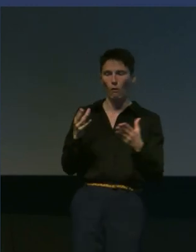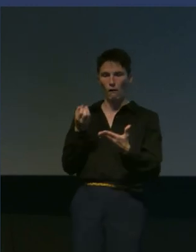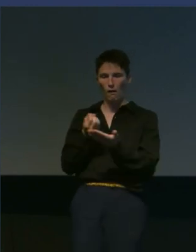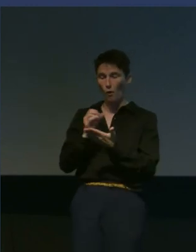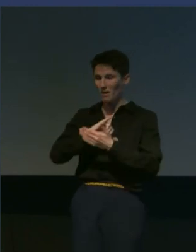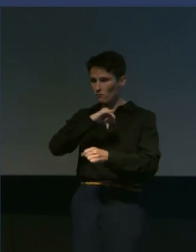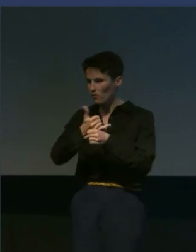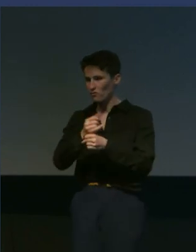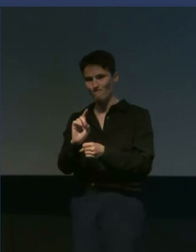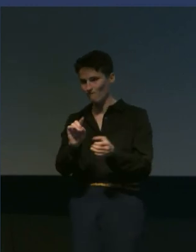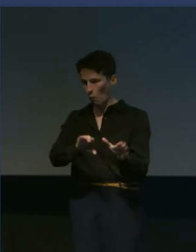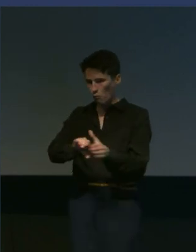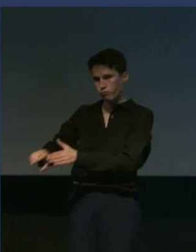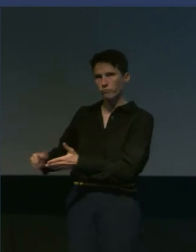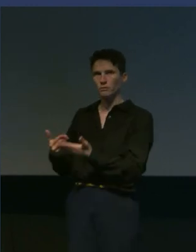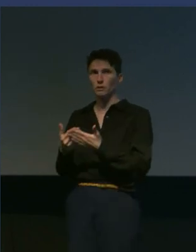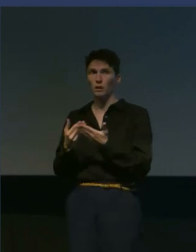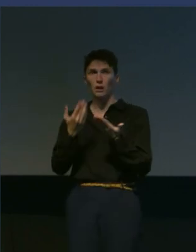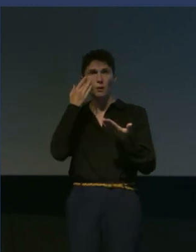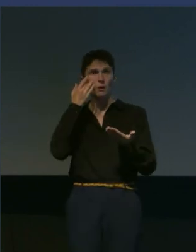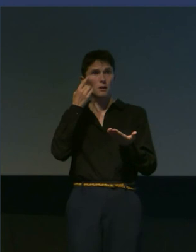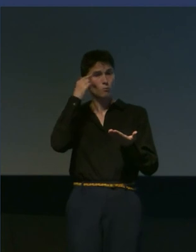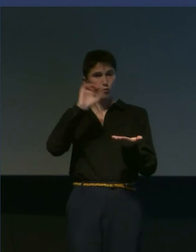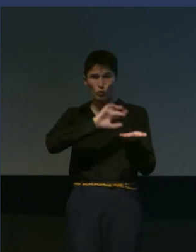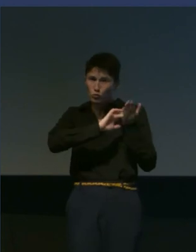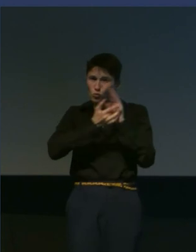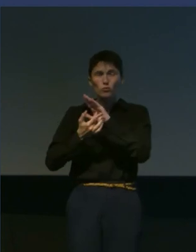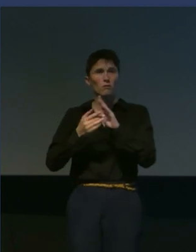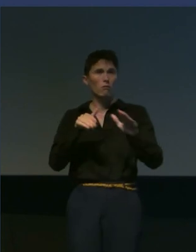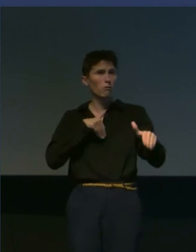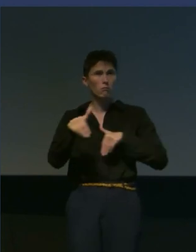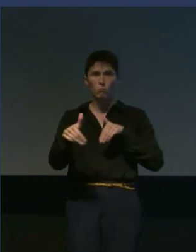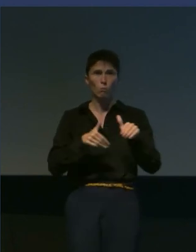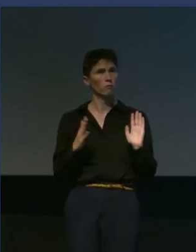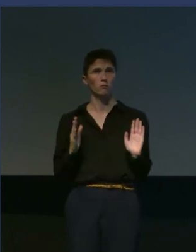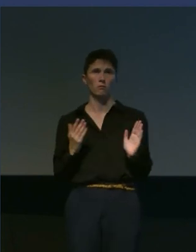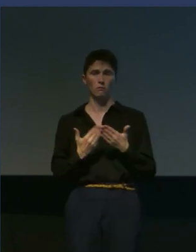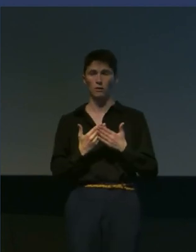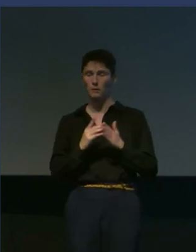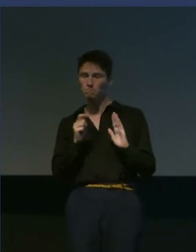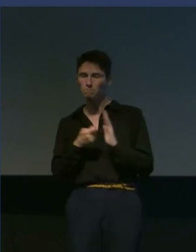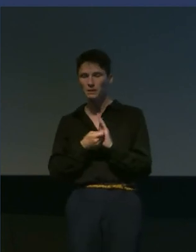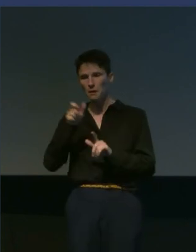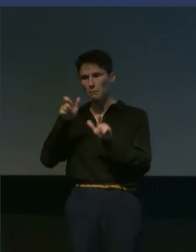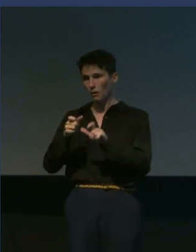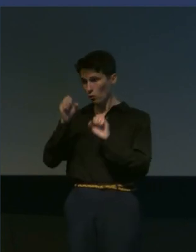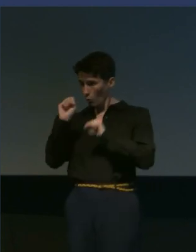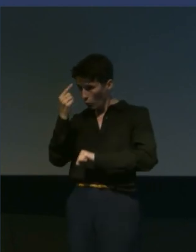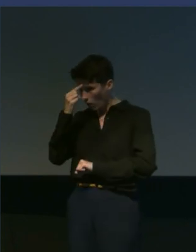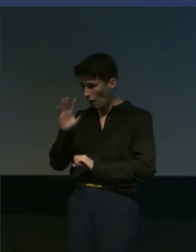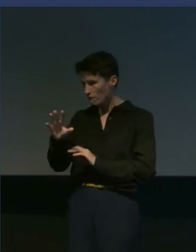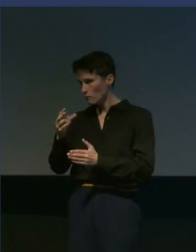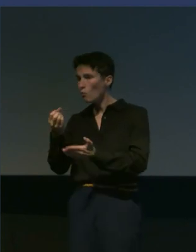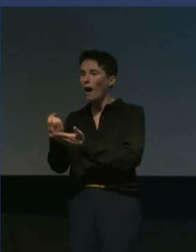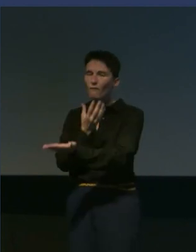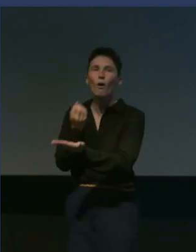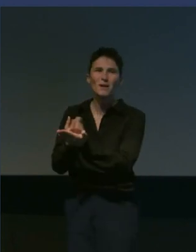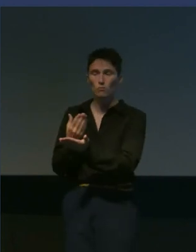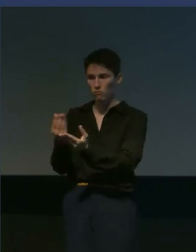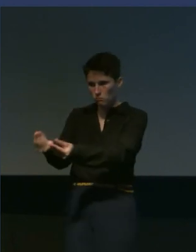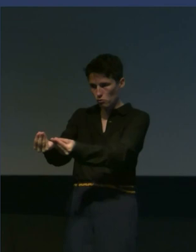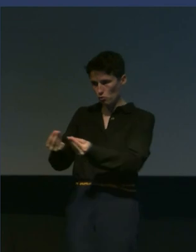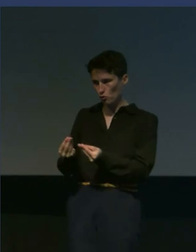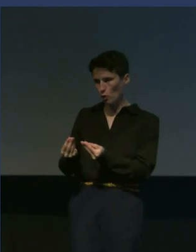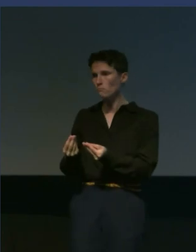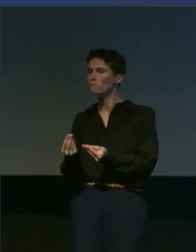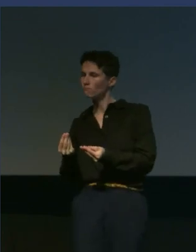Alors, en réalité, ça peut être n'importe quel étiquette. À partir du moment où on a des gens qui sont susceptibles de donner leur information face à quelque chose qui